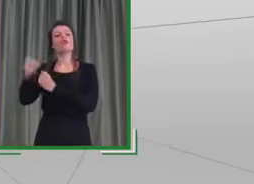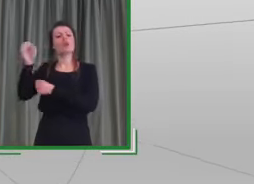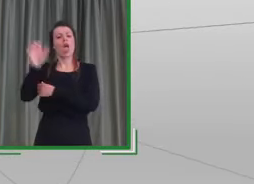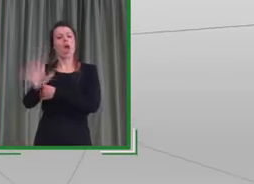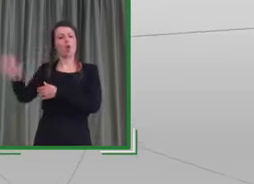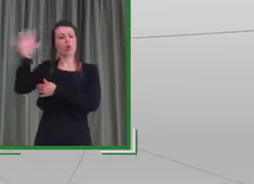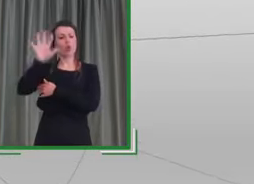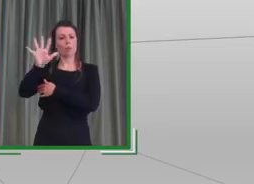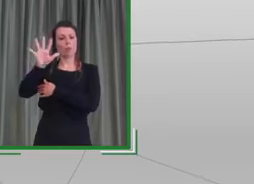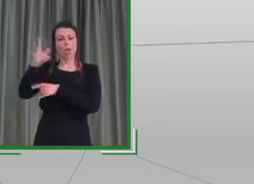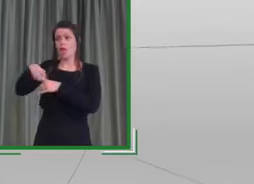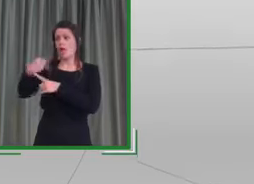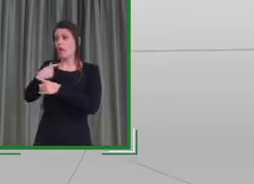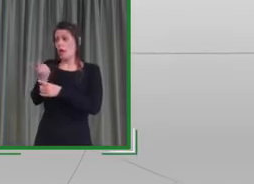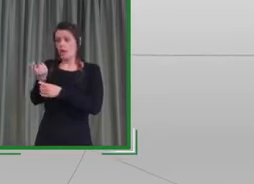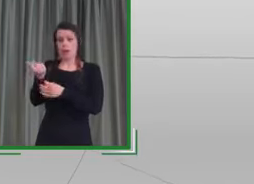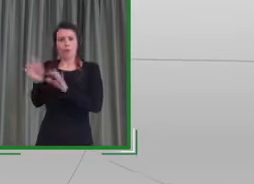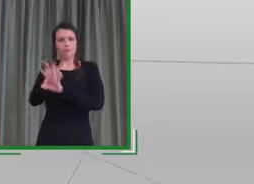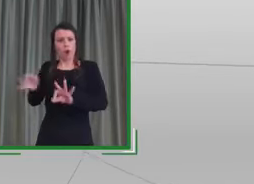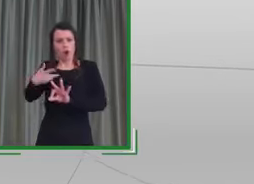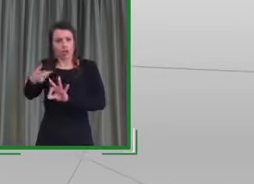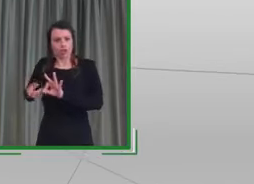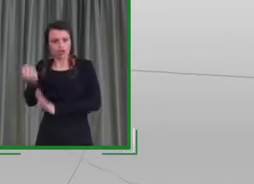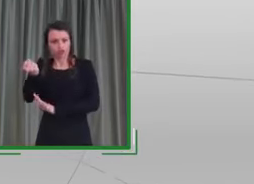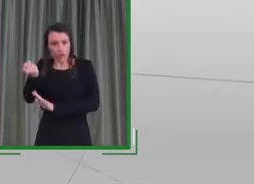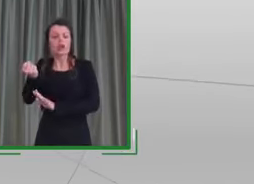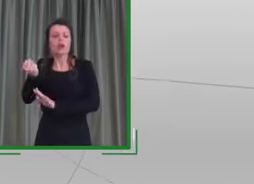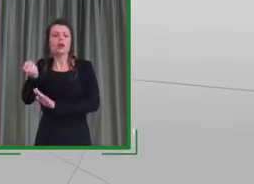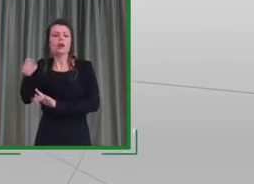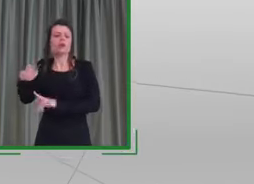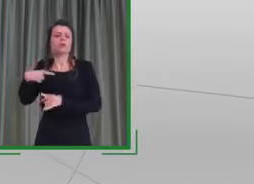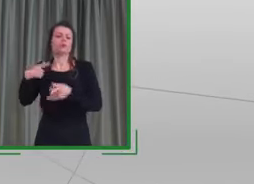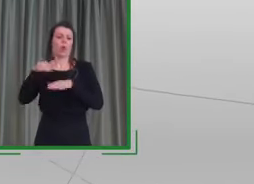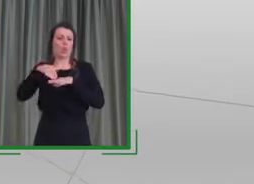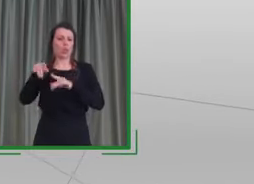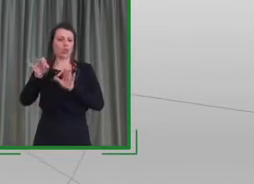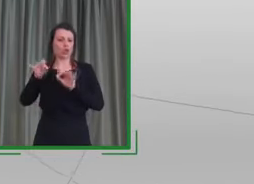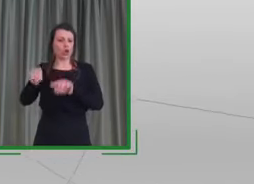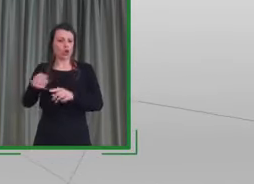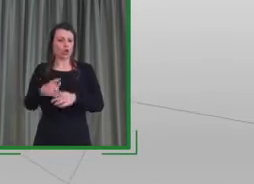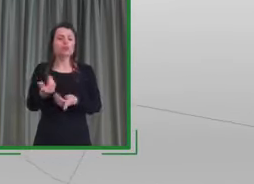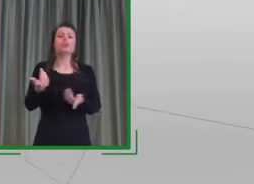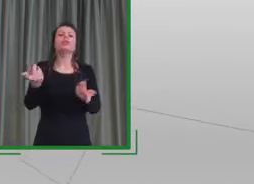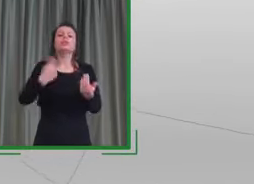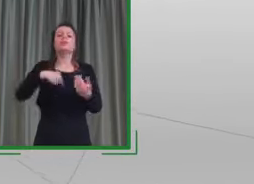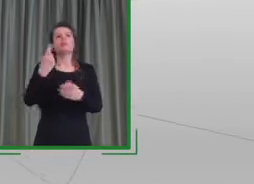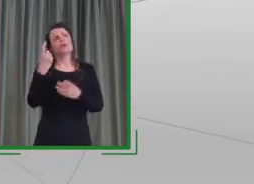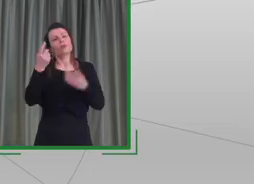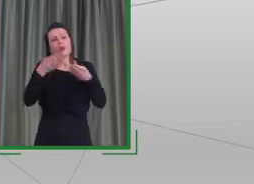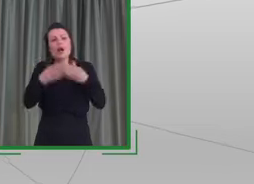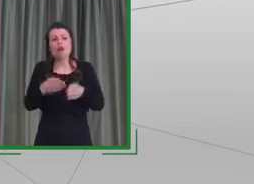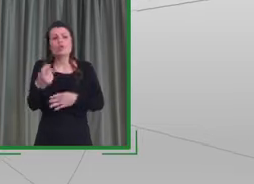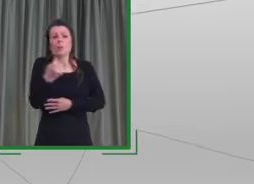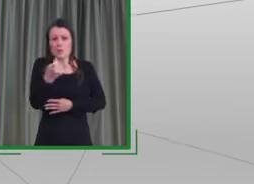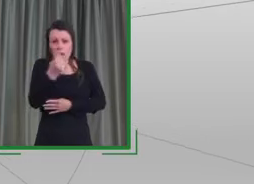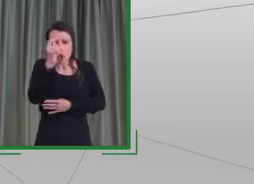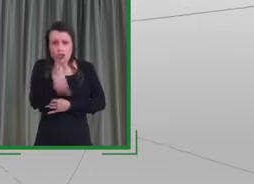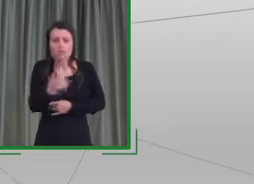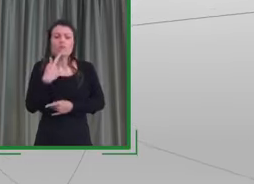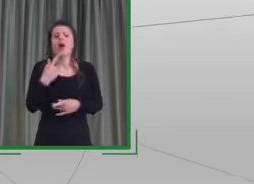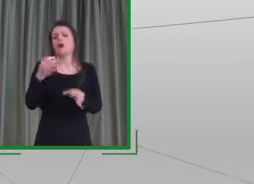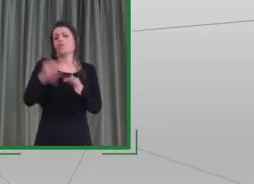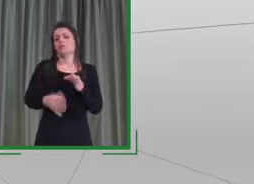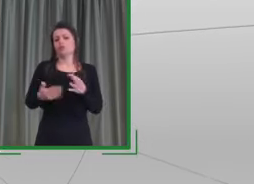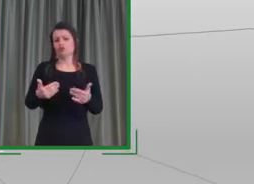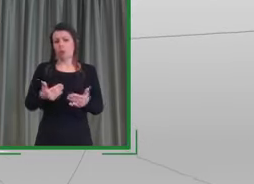in cassa quindi questo è un piccolo aiuto però immediato alle imprese per dare